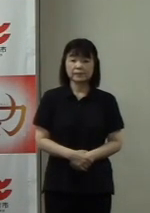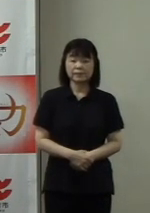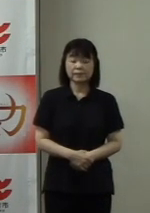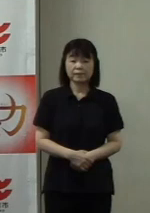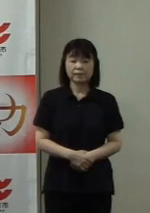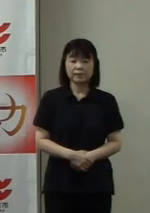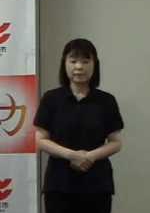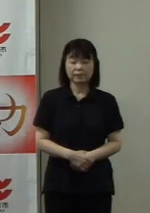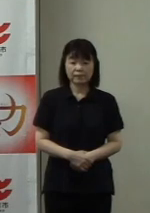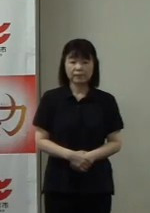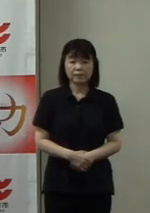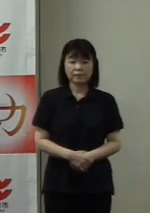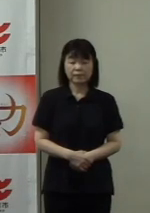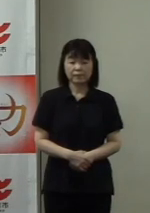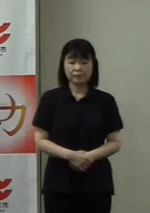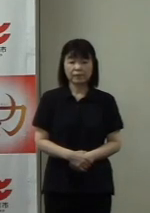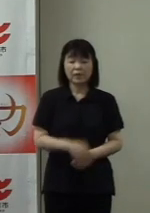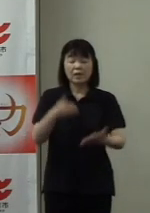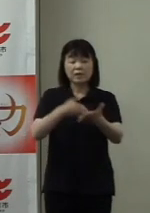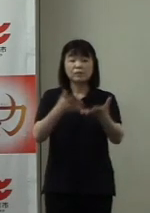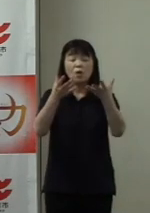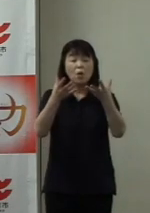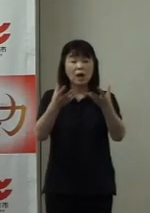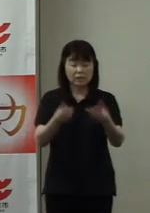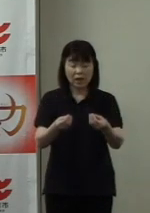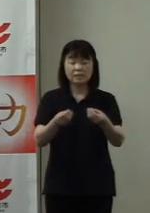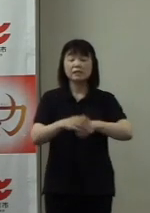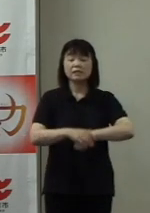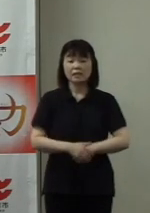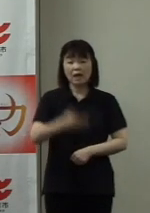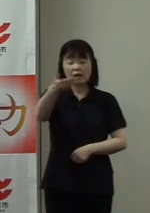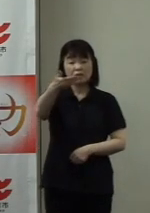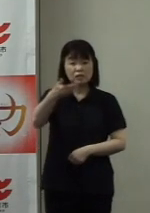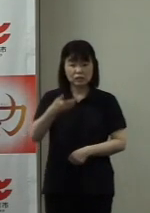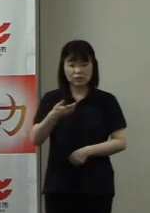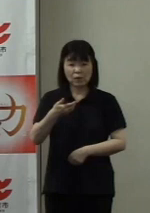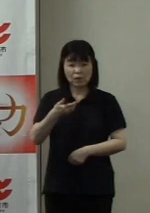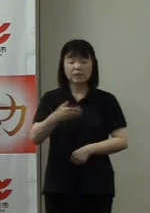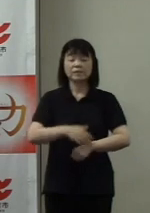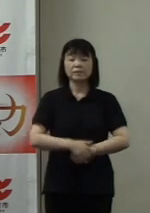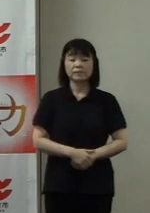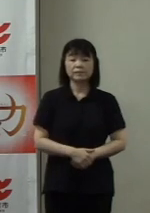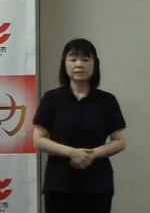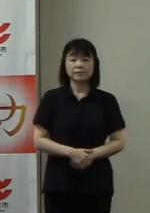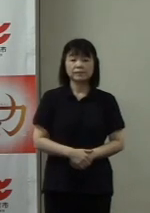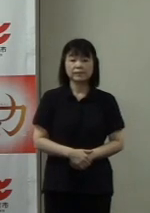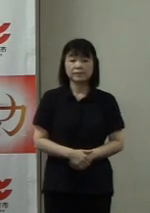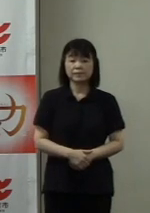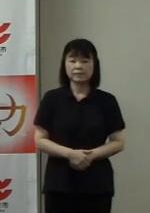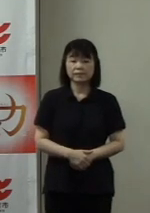それではですね、先ほど案件の説明が終わりましたが、これにつきまして質疑等ございましたらお受けしたいと思いますが、いかがでしょうか。